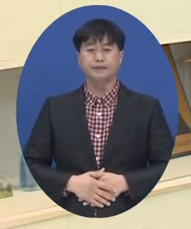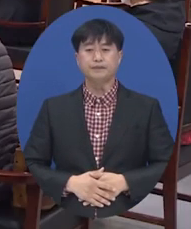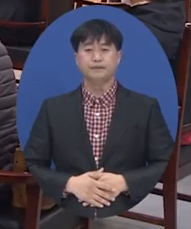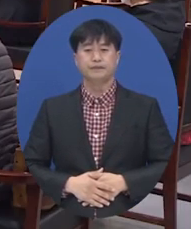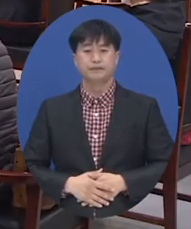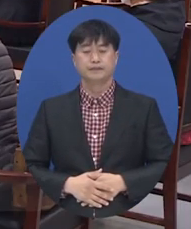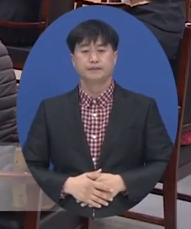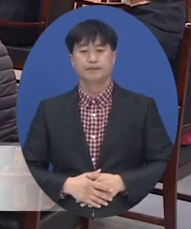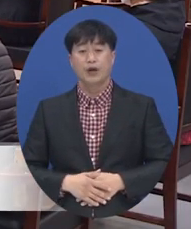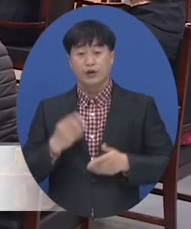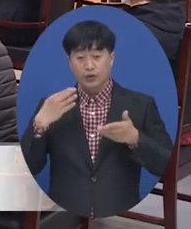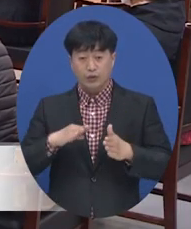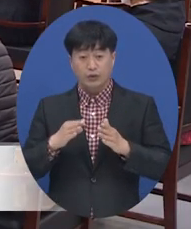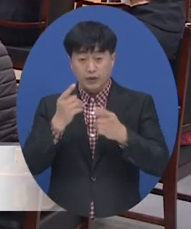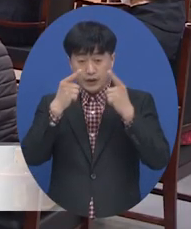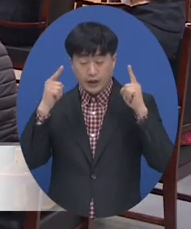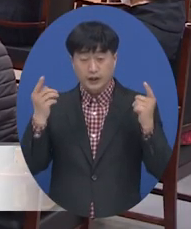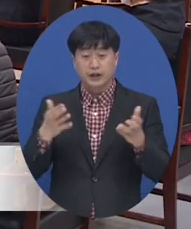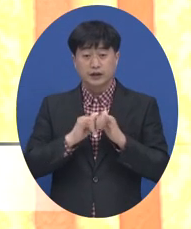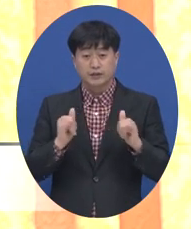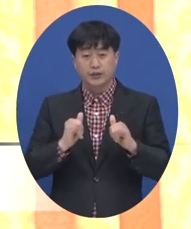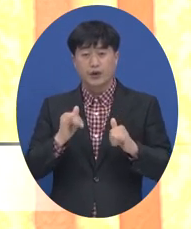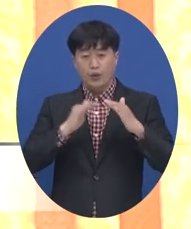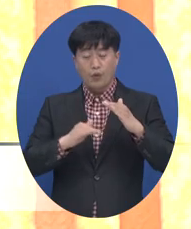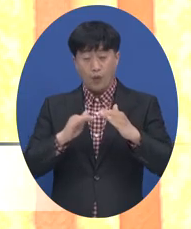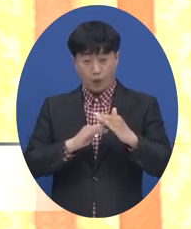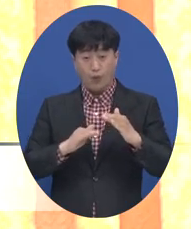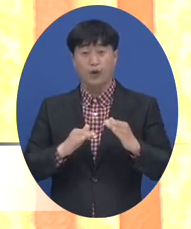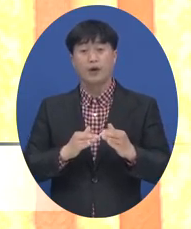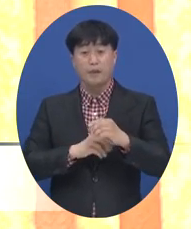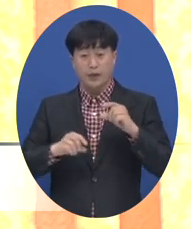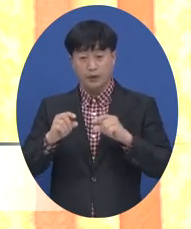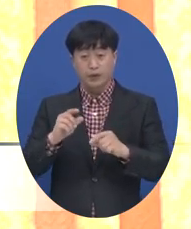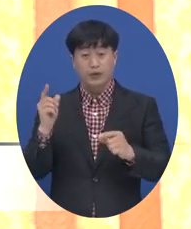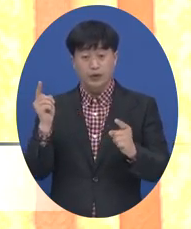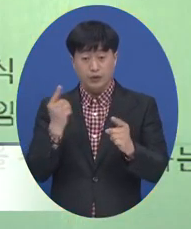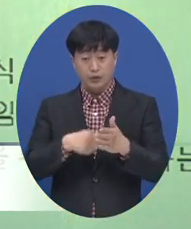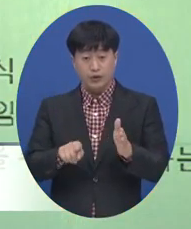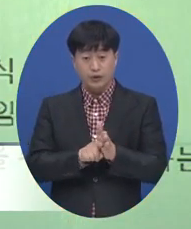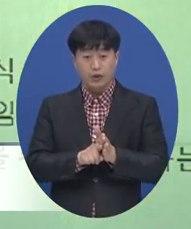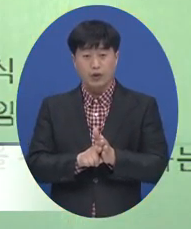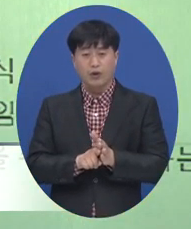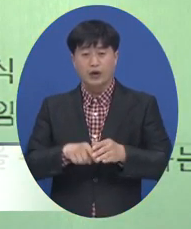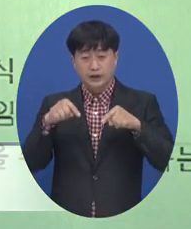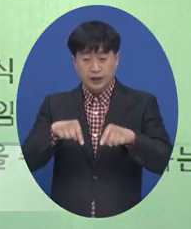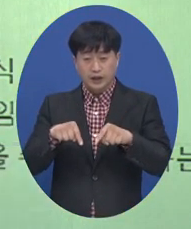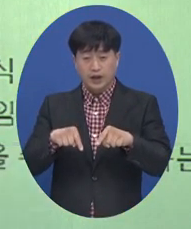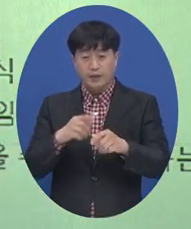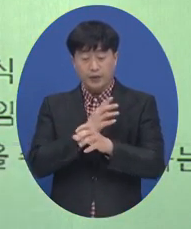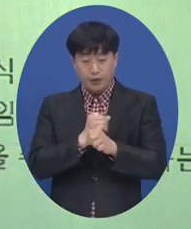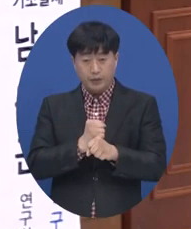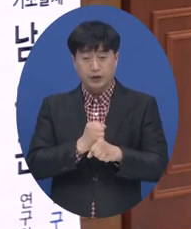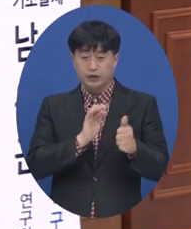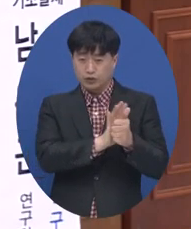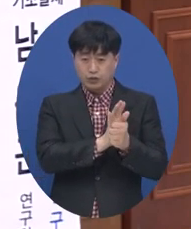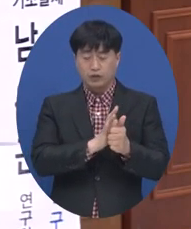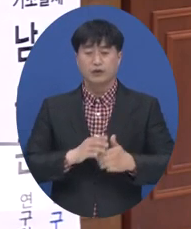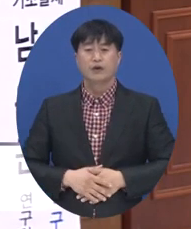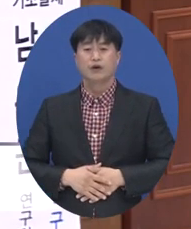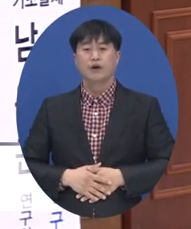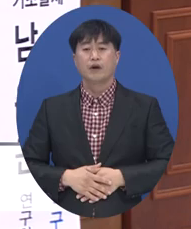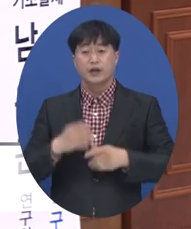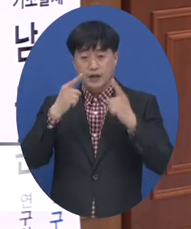됩니다. 경기도는 대학 노동자의 정규직화를 위해 노무 컨설팅과 노사 협의, 노동 교육 등을 지원하고 있습니다.